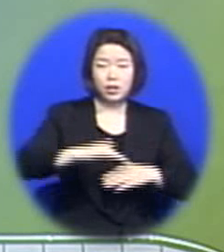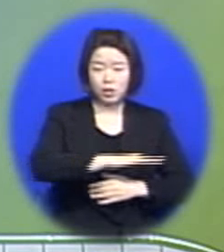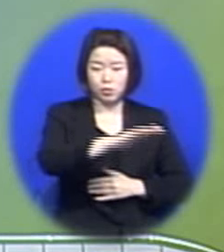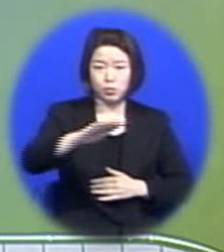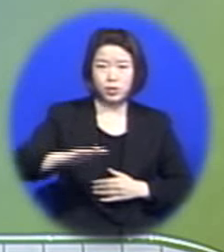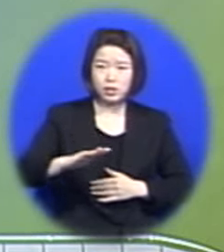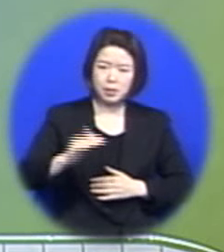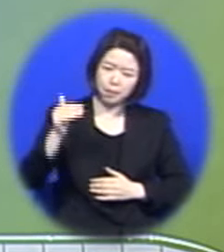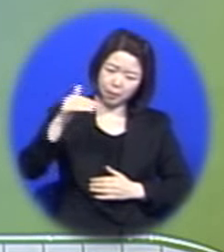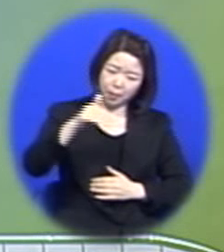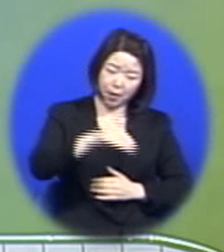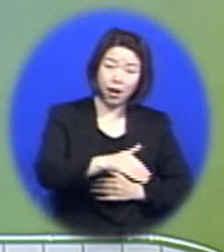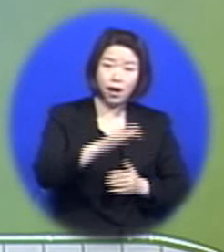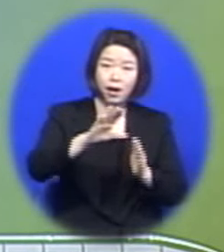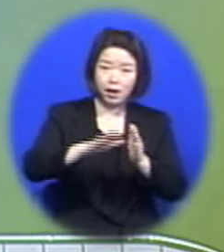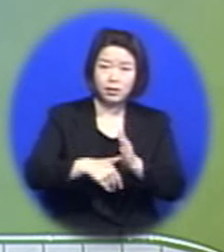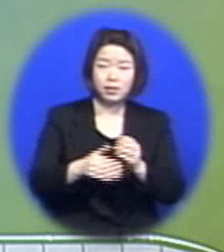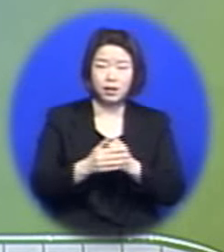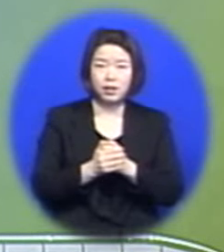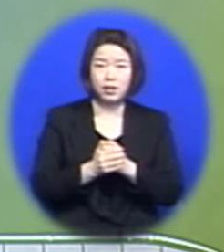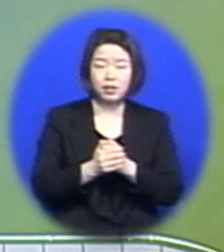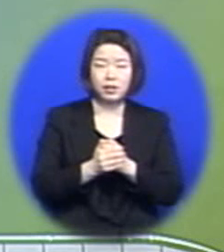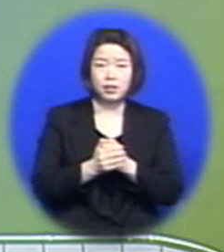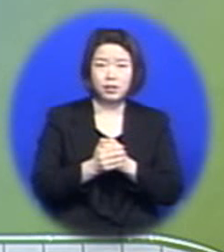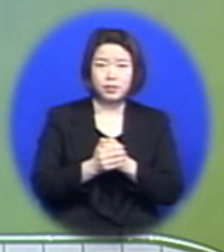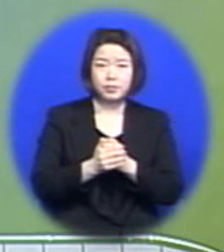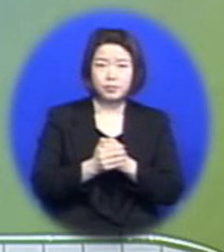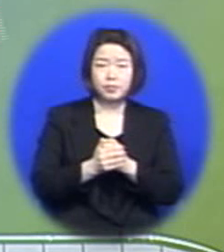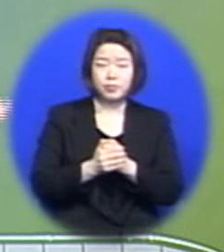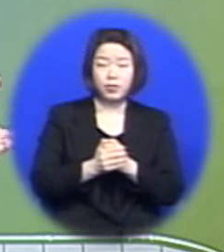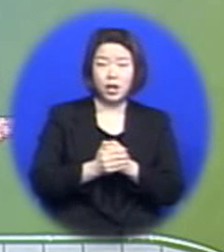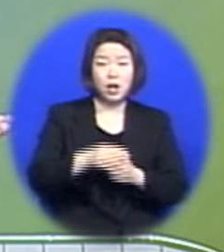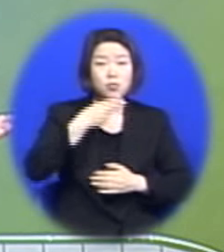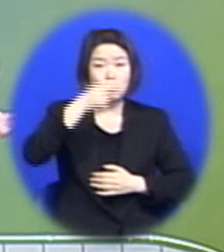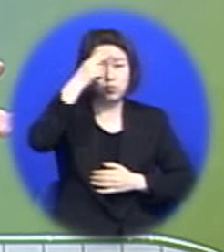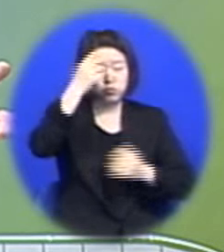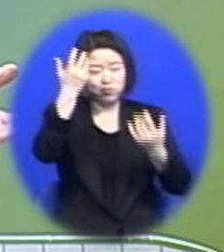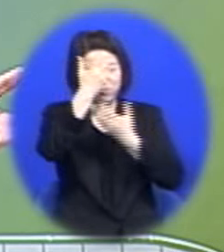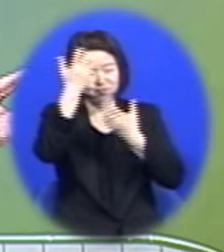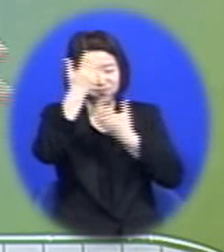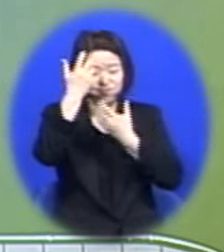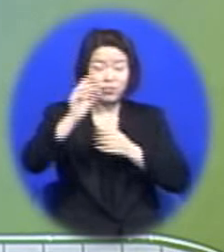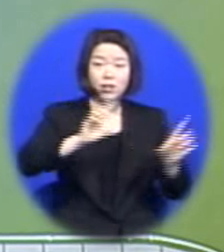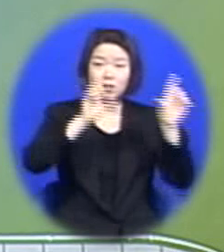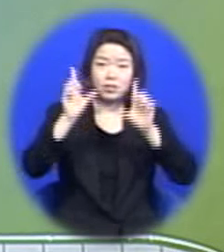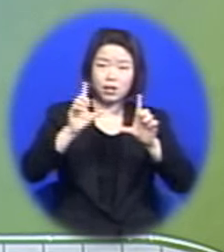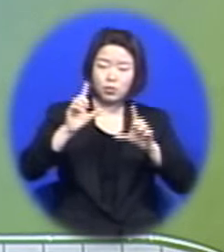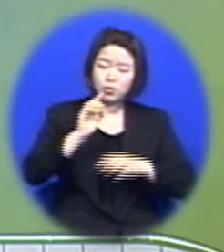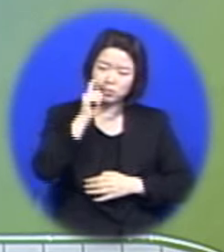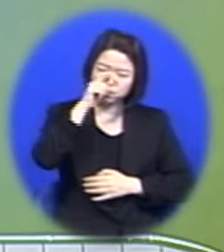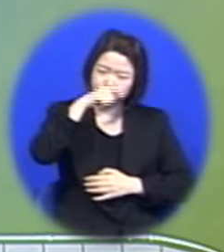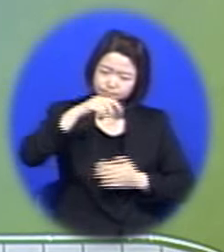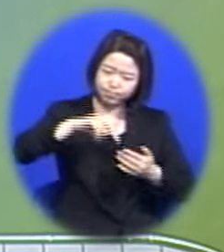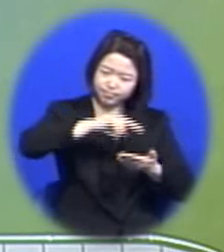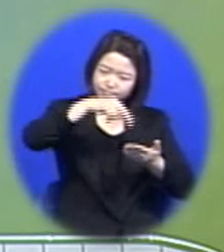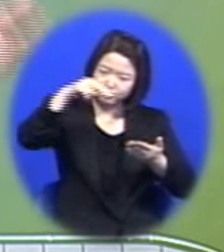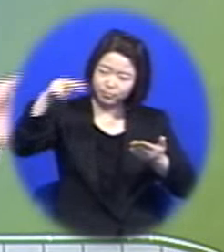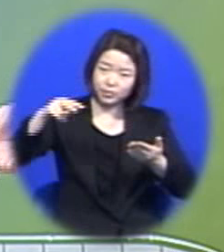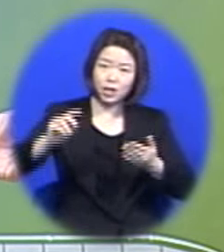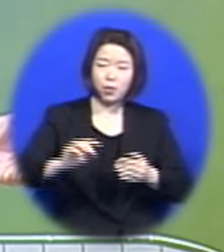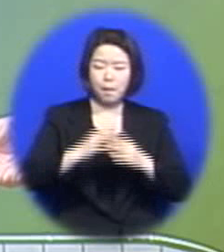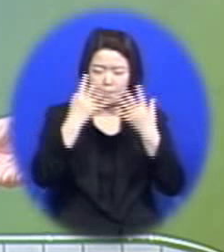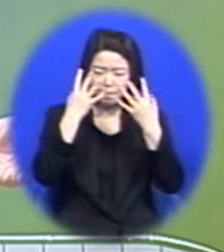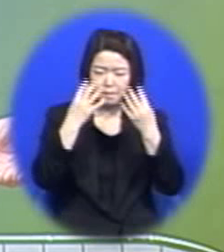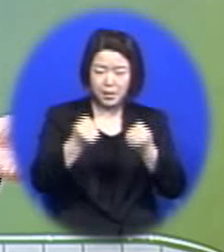우리들을 타락시킬 때 뭐 술에 빠져서 살고 방탕하게 살고 온갖